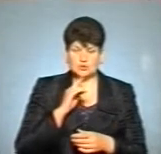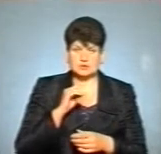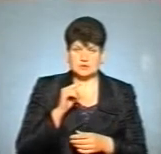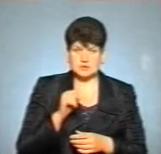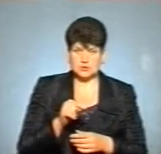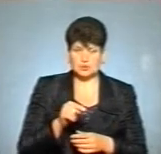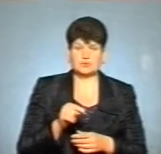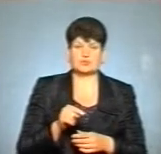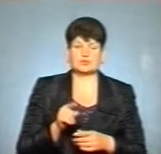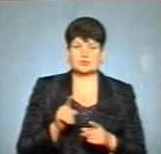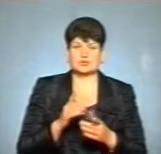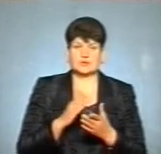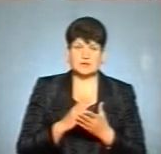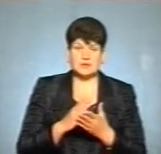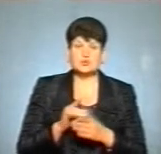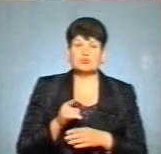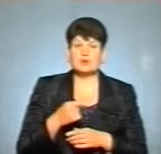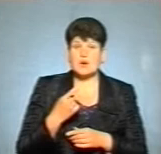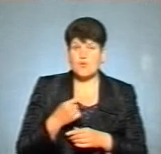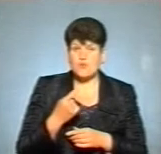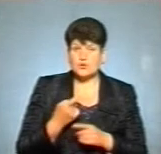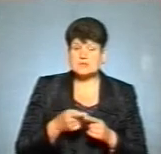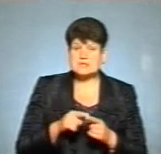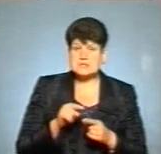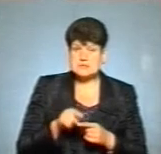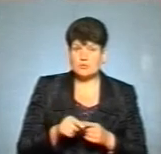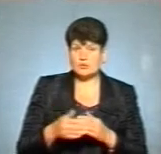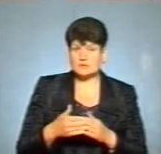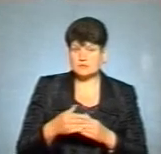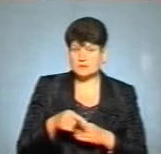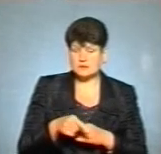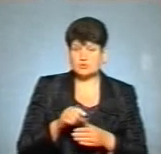актуальною версією, яка є виборчого кодексу. Чому я це говорю? Тому що буквально на днях було